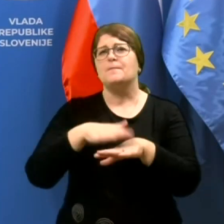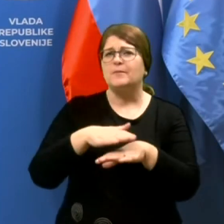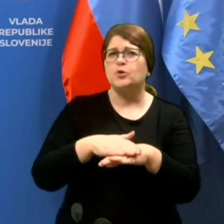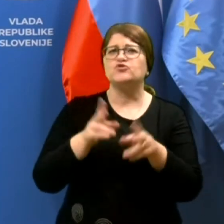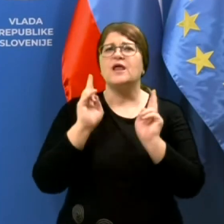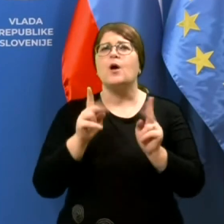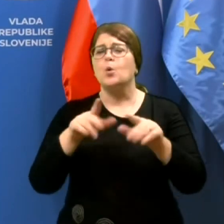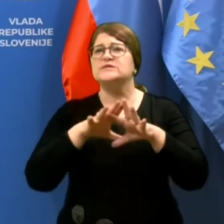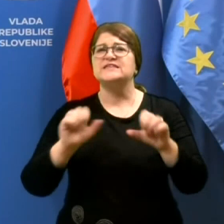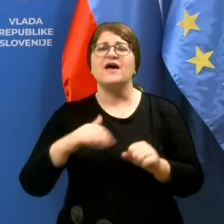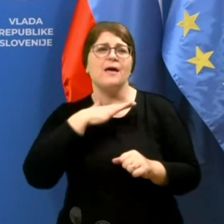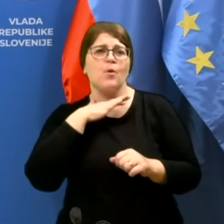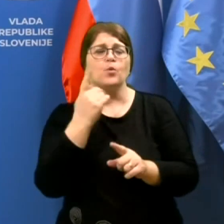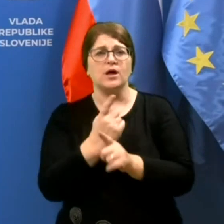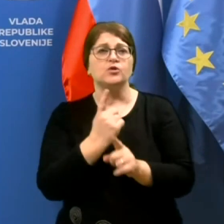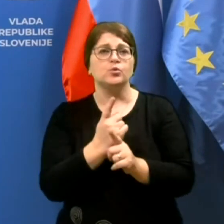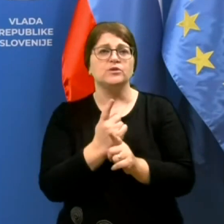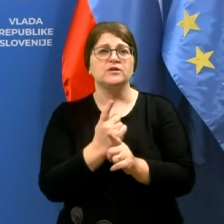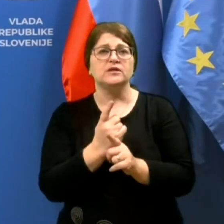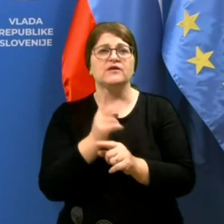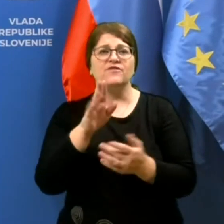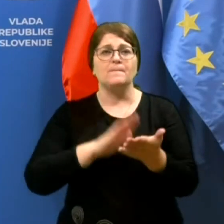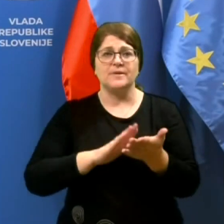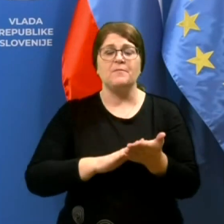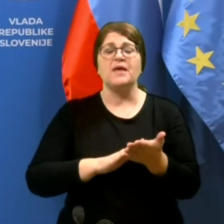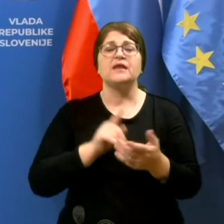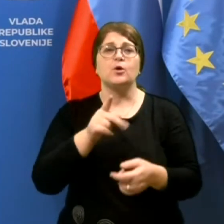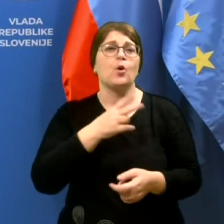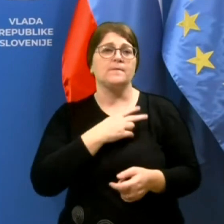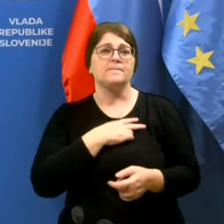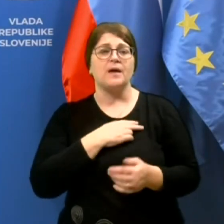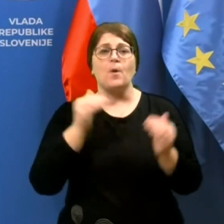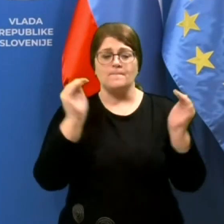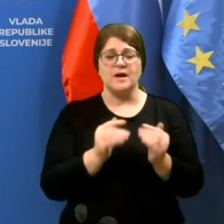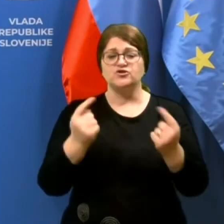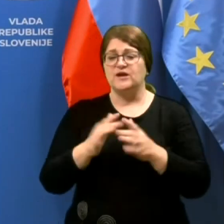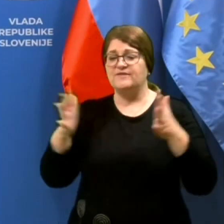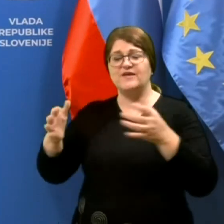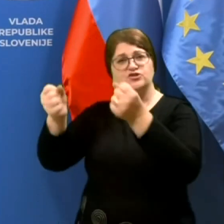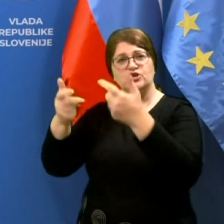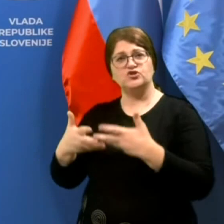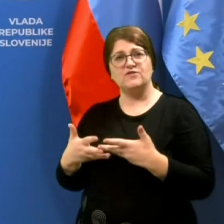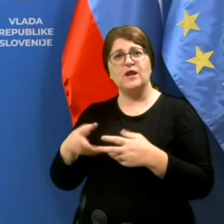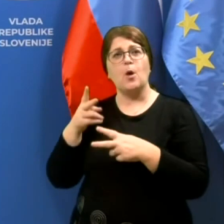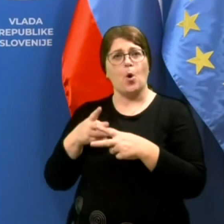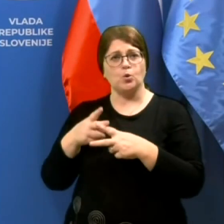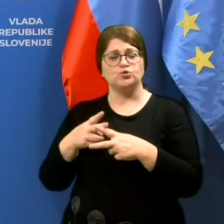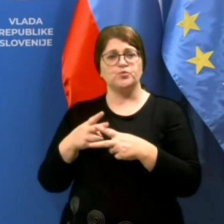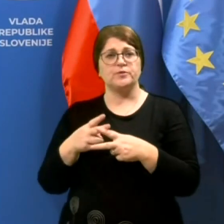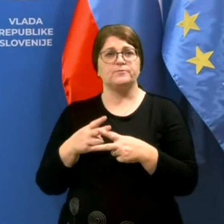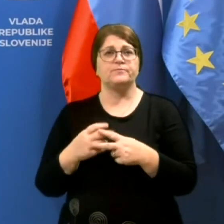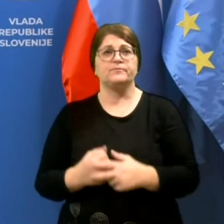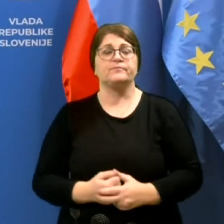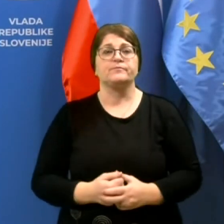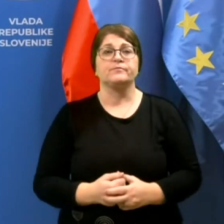psihologija, genetika, arheologija zgodnega srednjega veka, reja kengurujev, jaz sem tukaj za vas. Ob četrtkih dopoldan pa